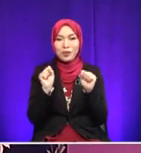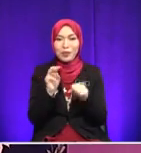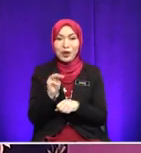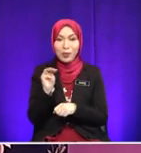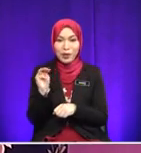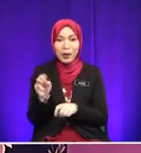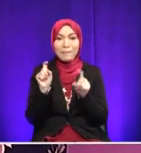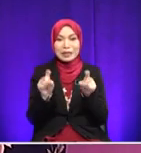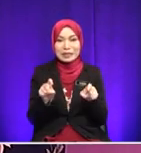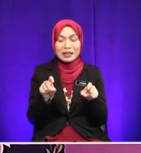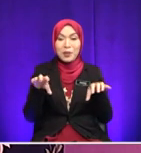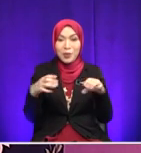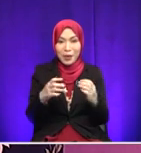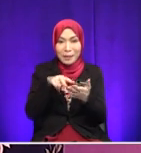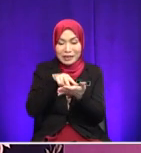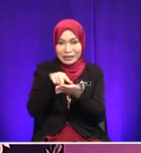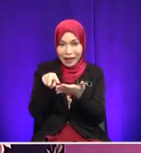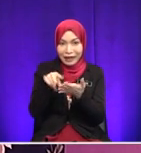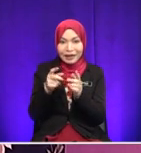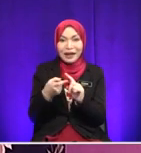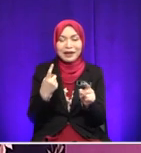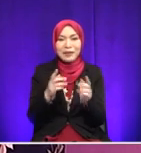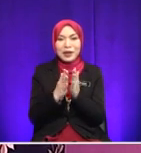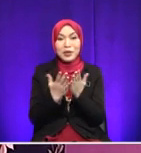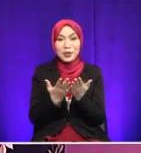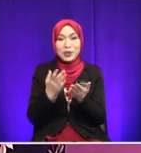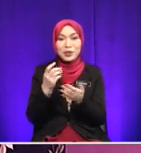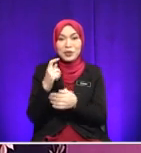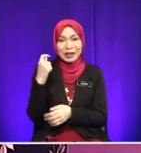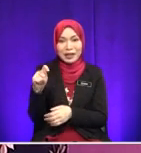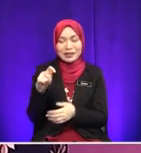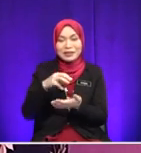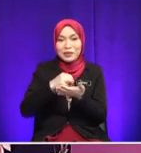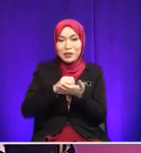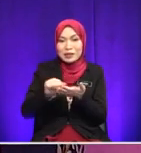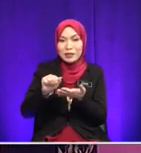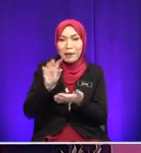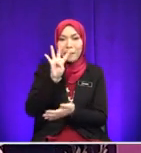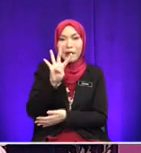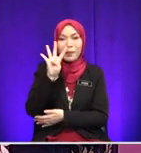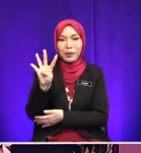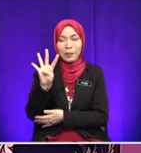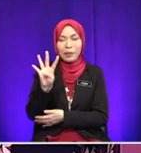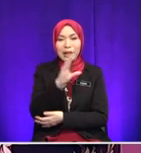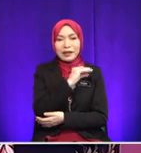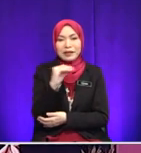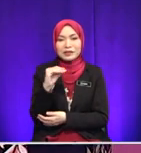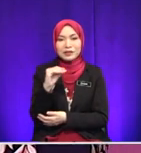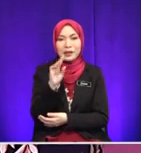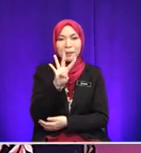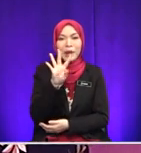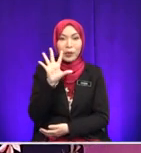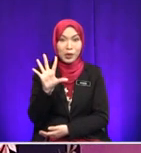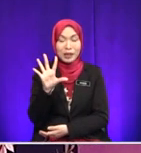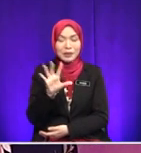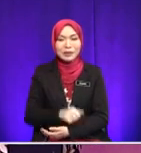dibaca, iaitu melalui buku teks muka surat 44 dan juga muka surat 45. Jadi di situ melalui